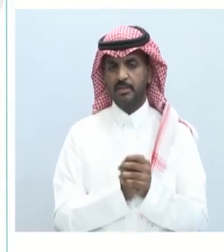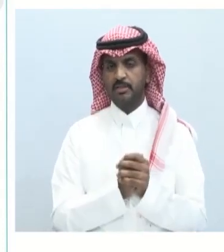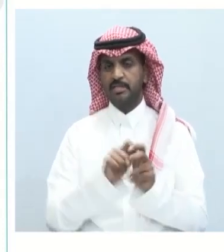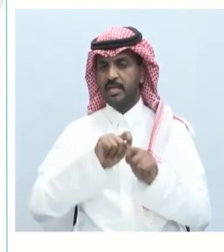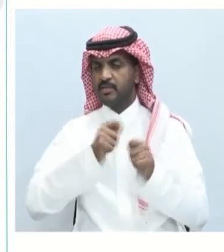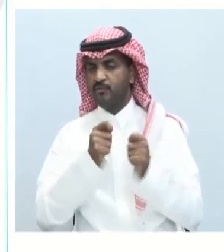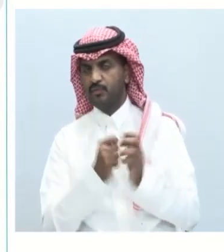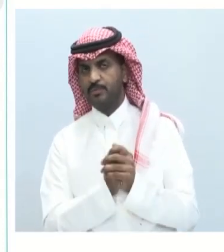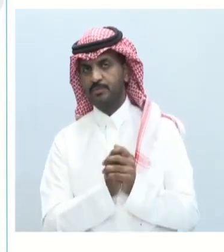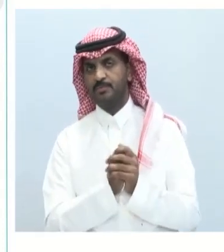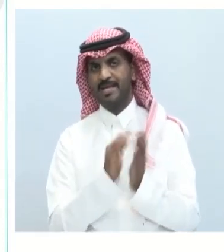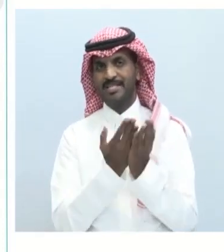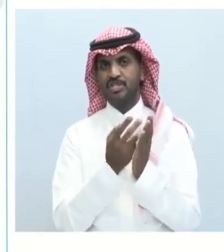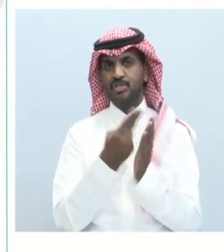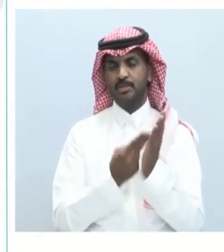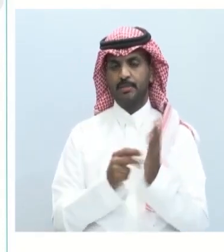السجلات